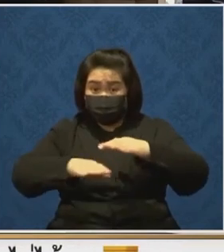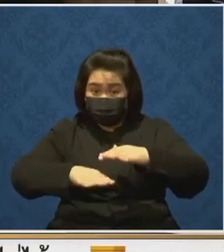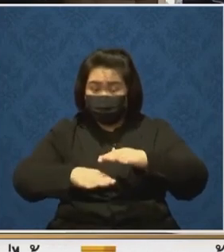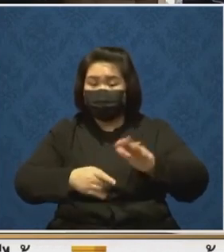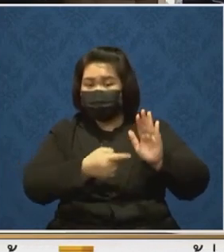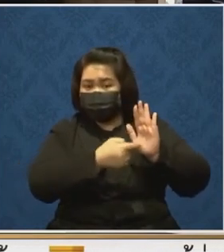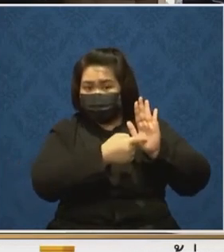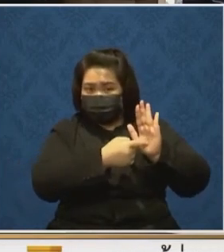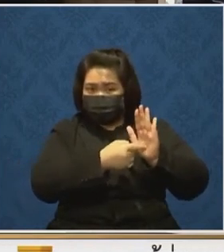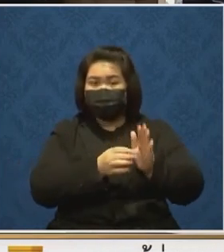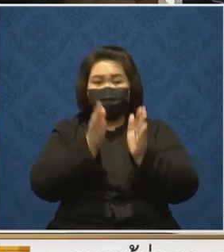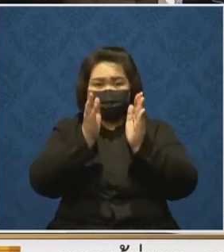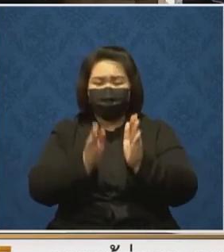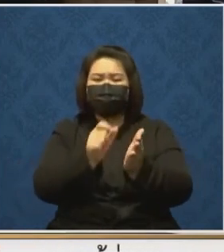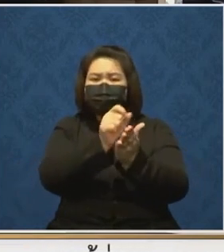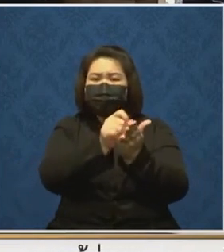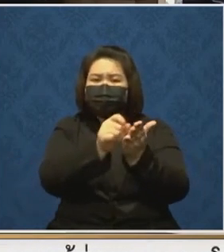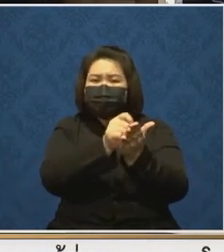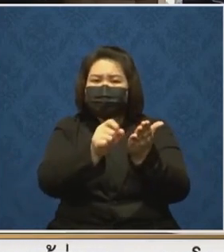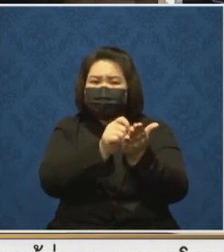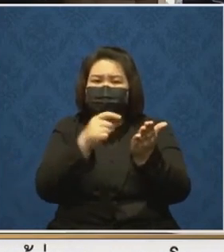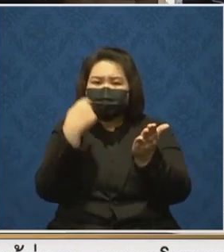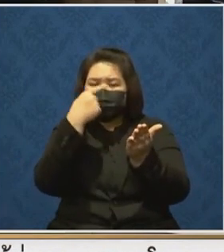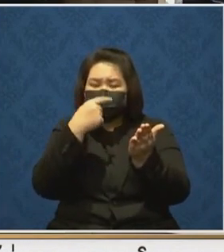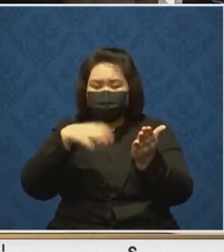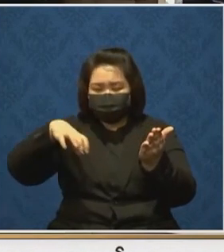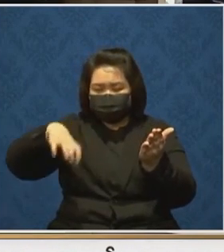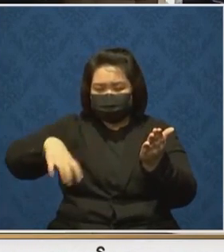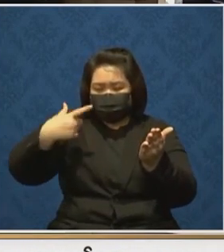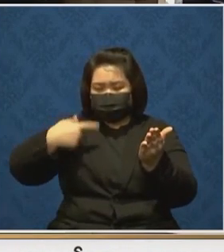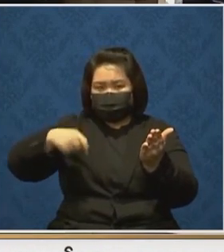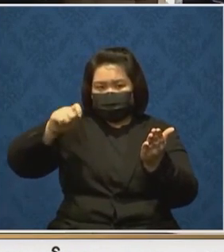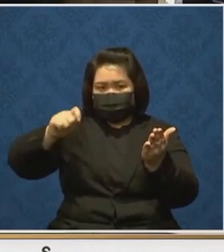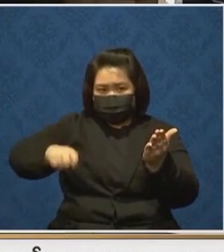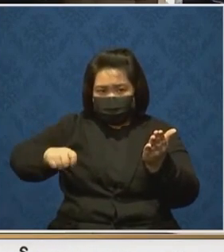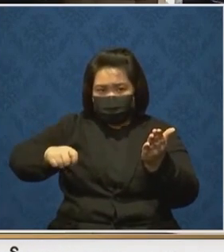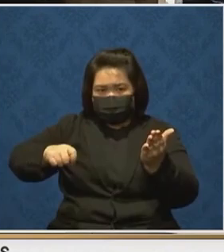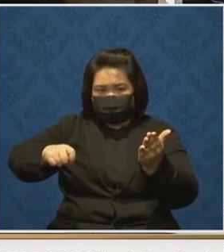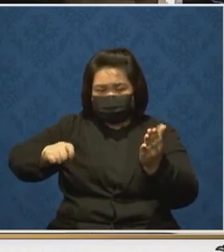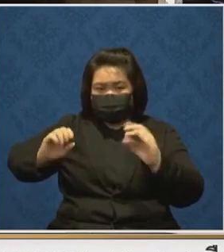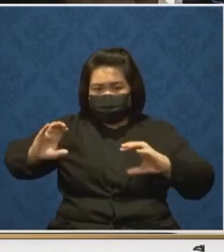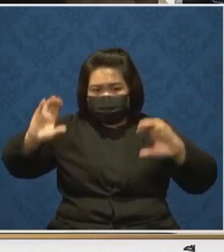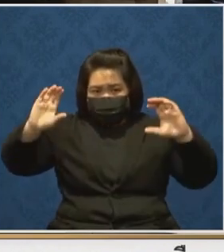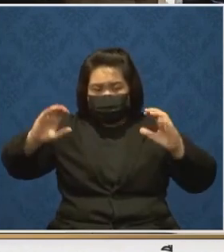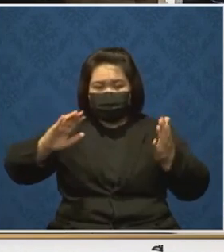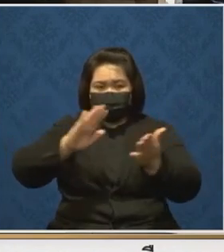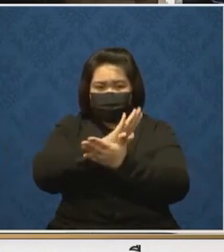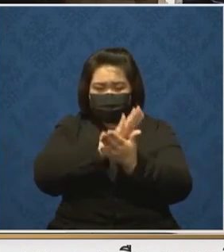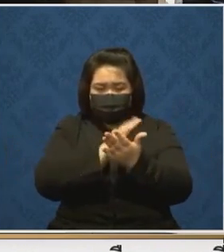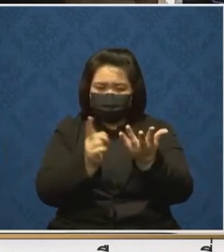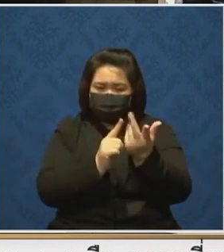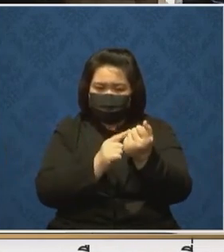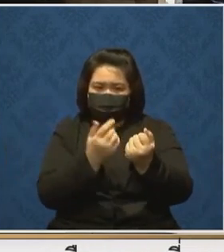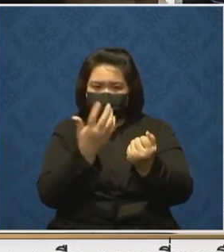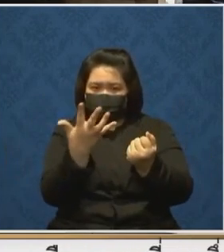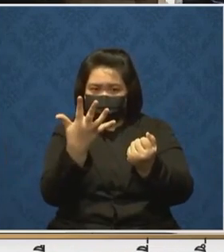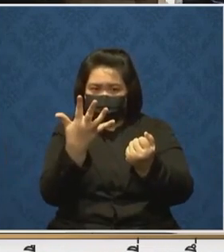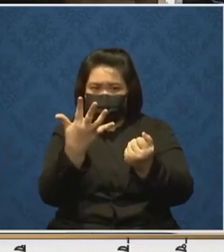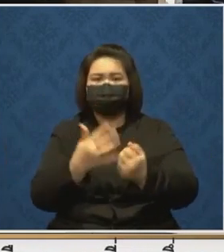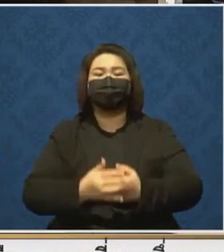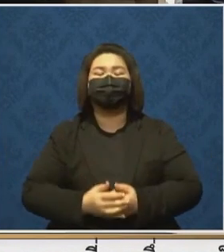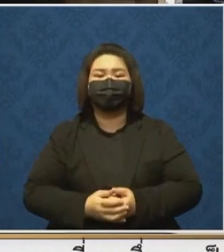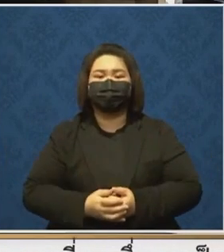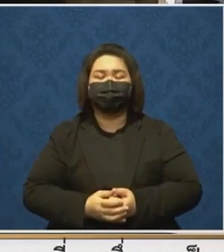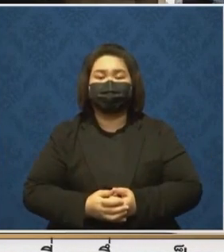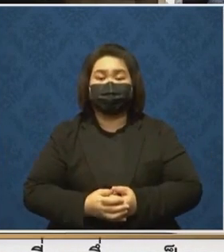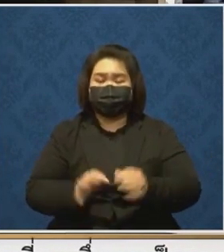ระดาษ AC ค่ะข้ความ